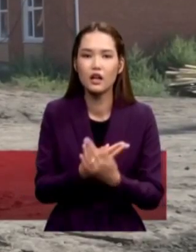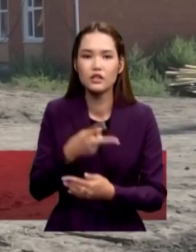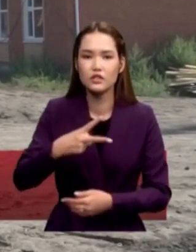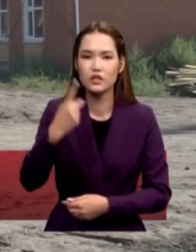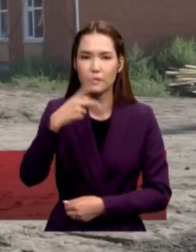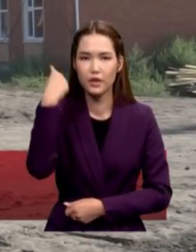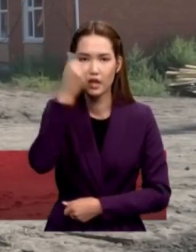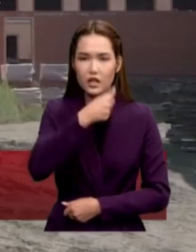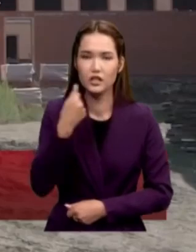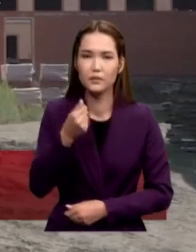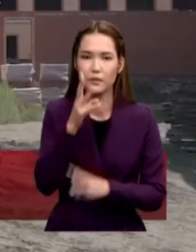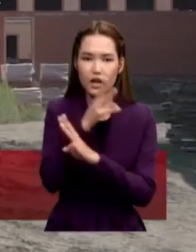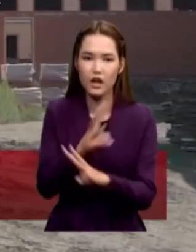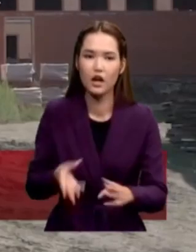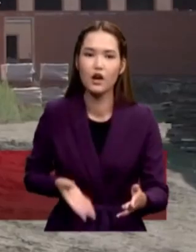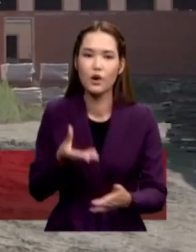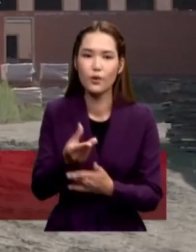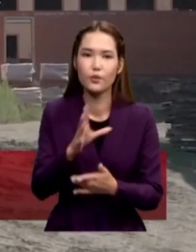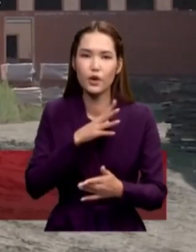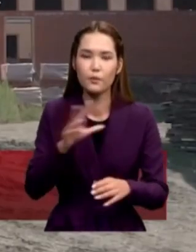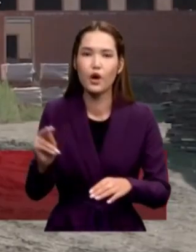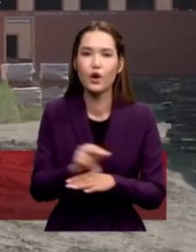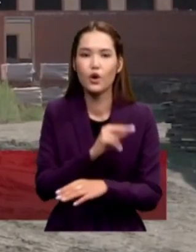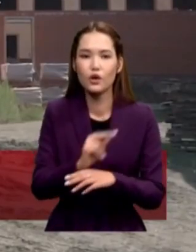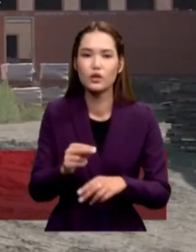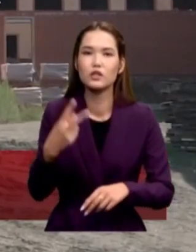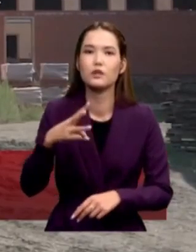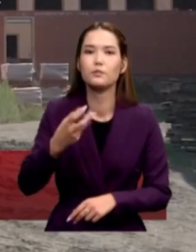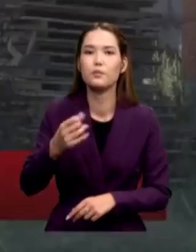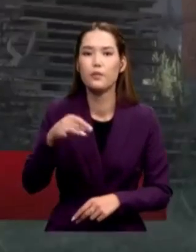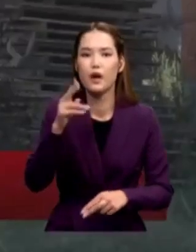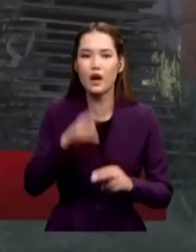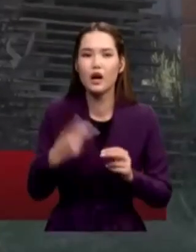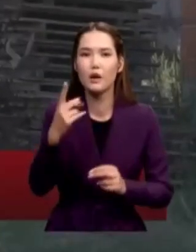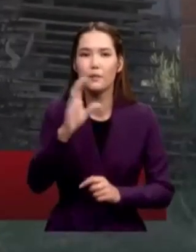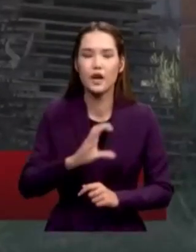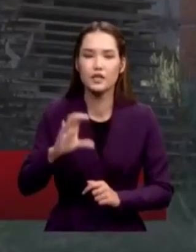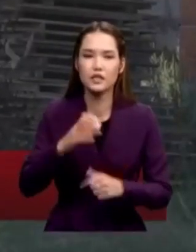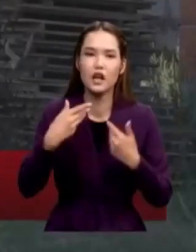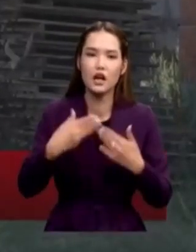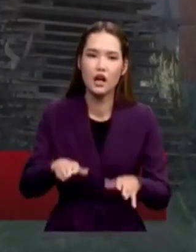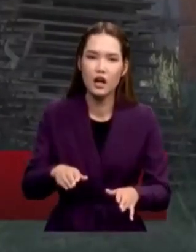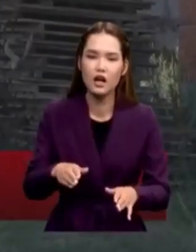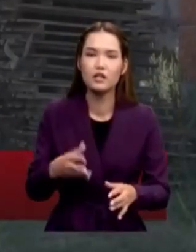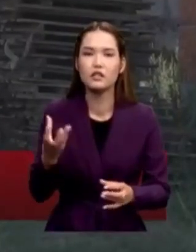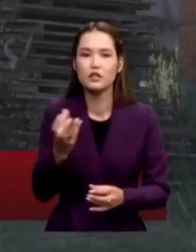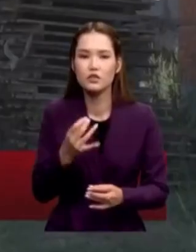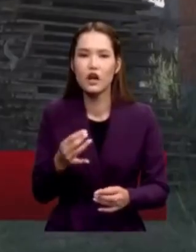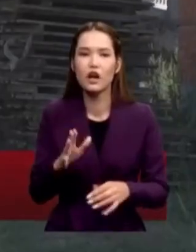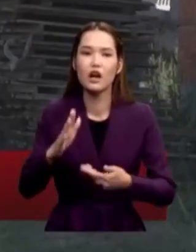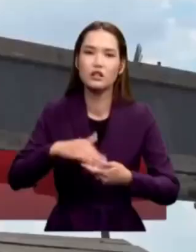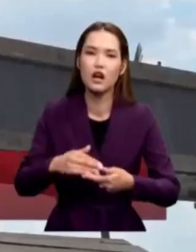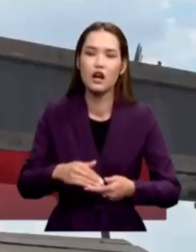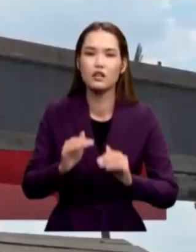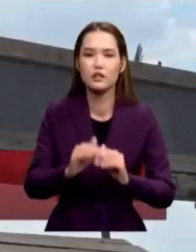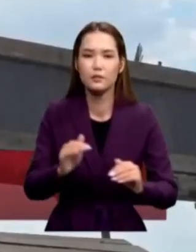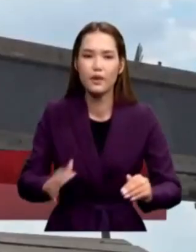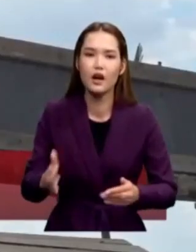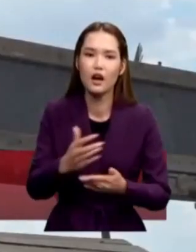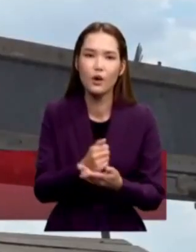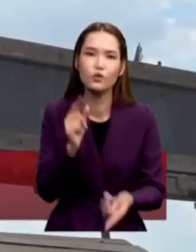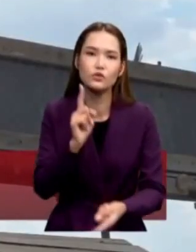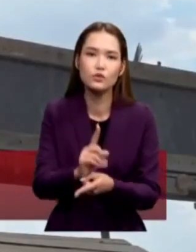жылы қағылды. Құрылыс жұмыстары биыл мамыр айында аяқталып, 1-ші қыркүйекте шағын ауданның тарыдай шашылған балаларын жинауы тиіс